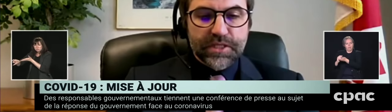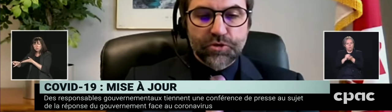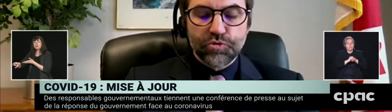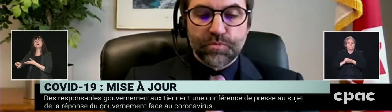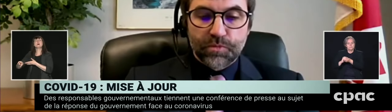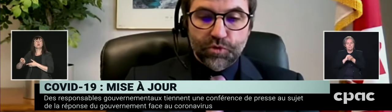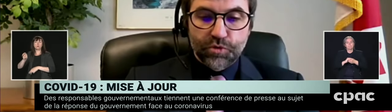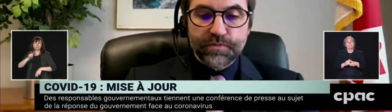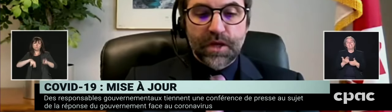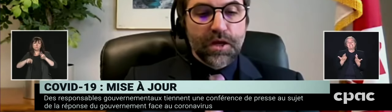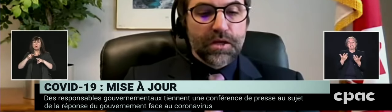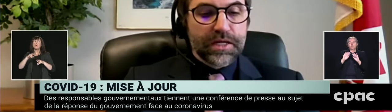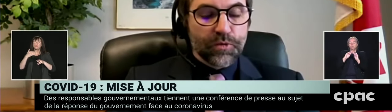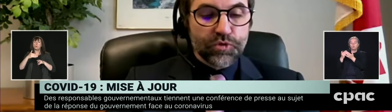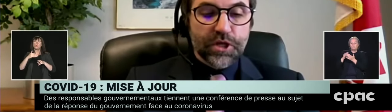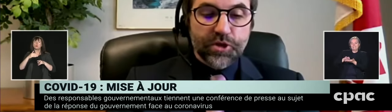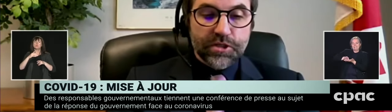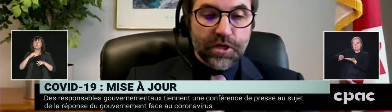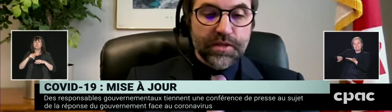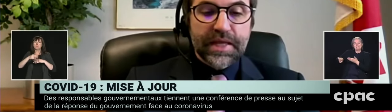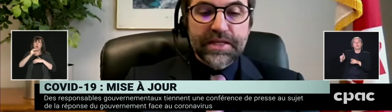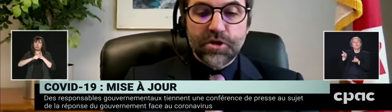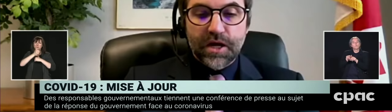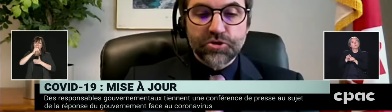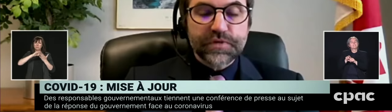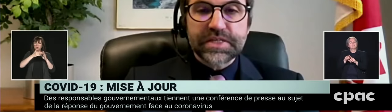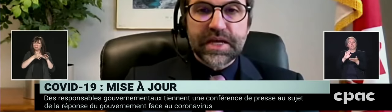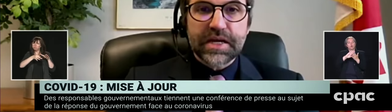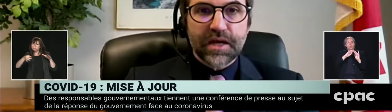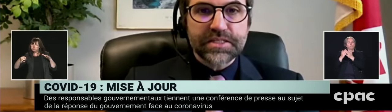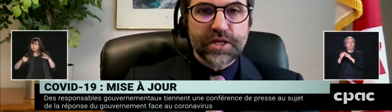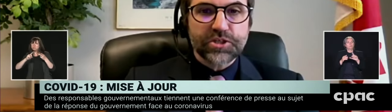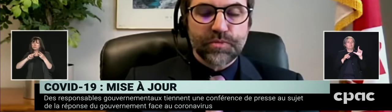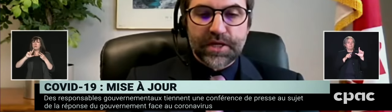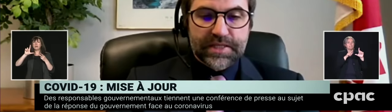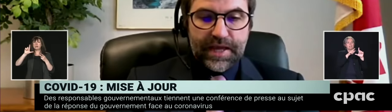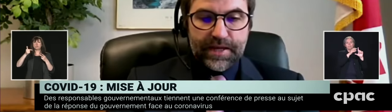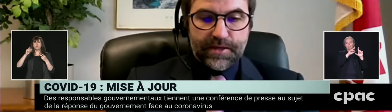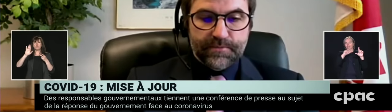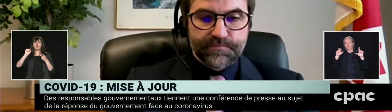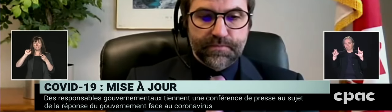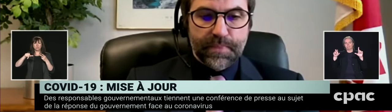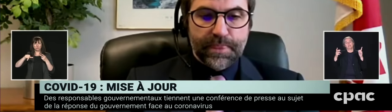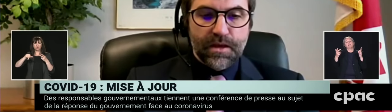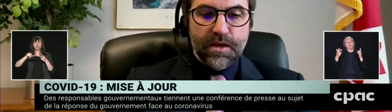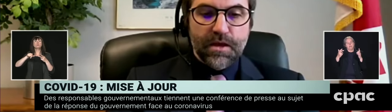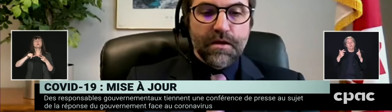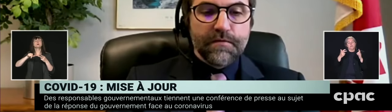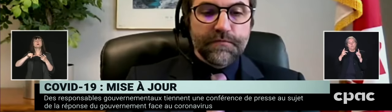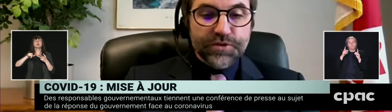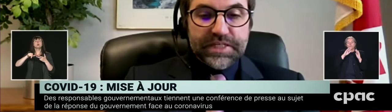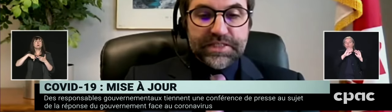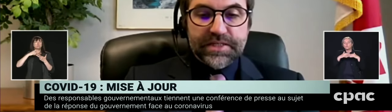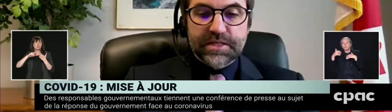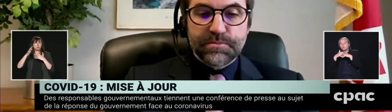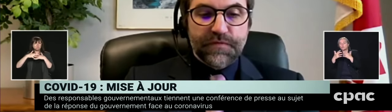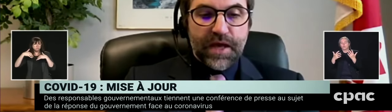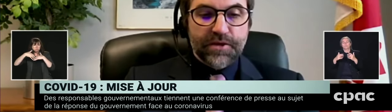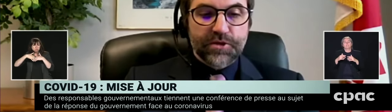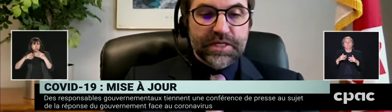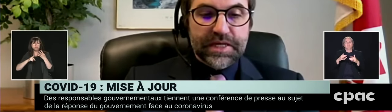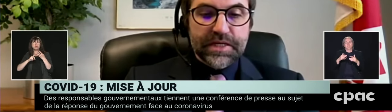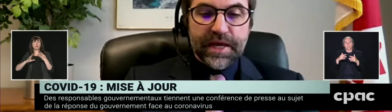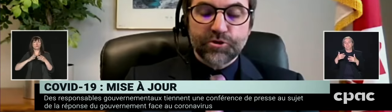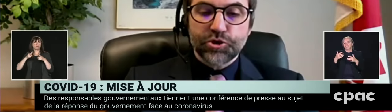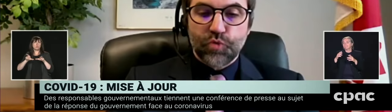LGBTQ2, les communautés autochtones et de langues officielles en situation minoritaire. Full details can be